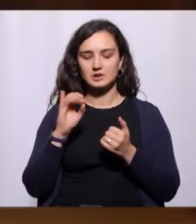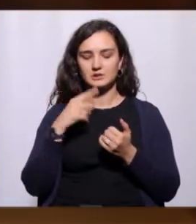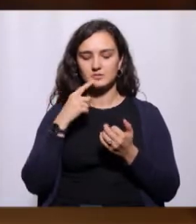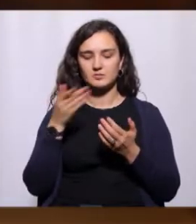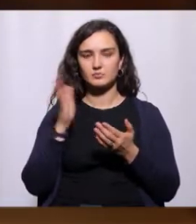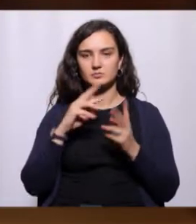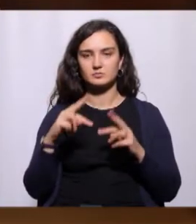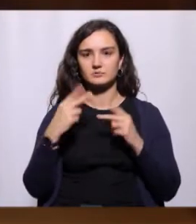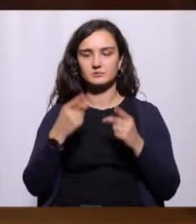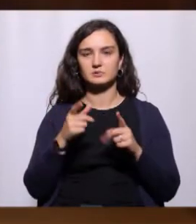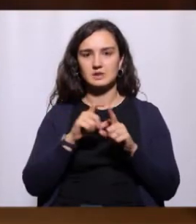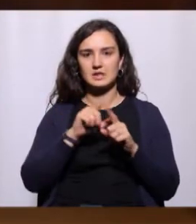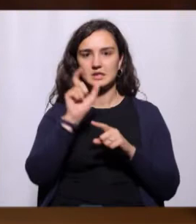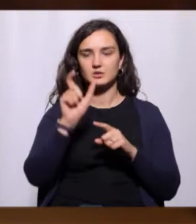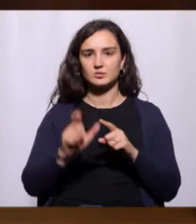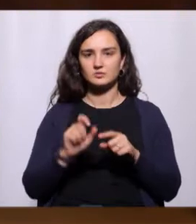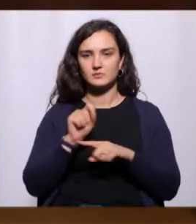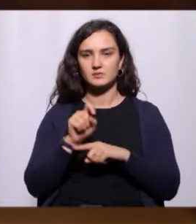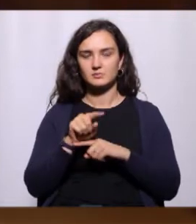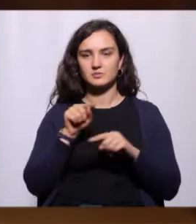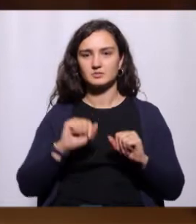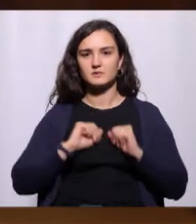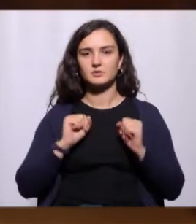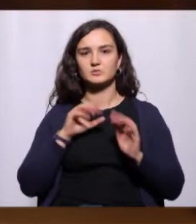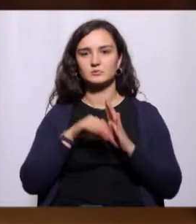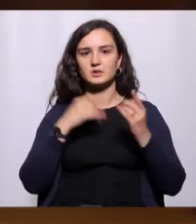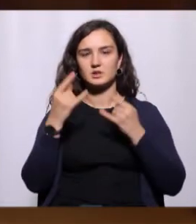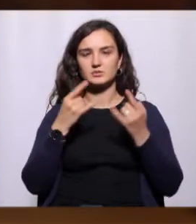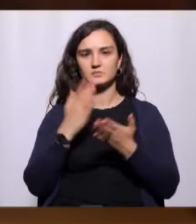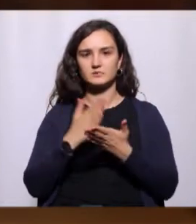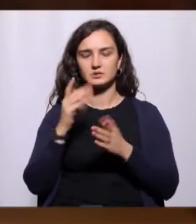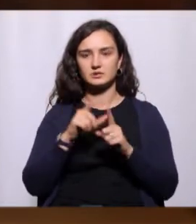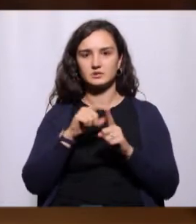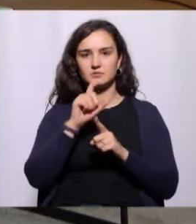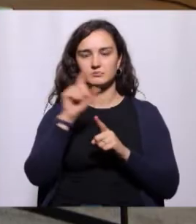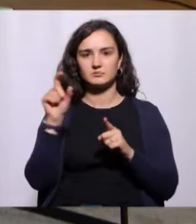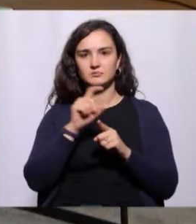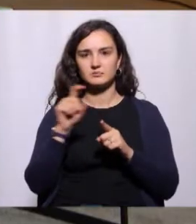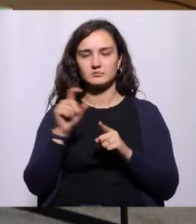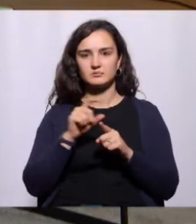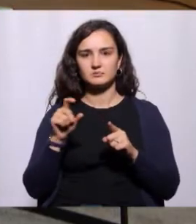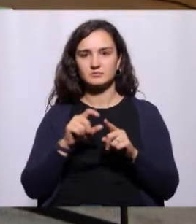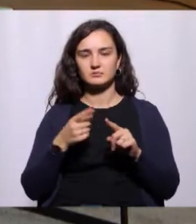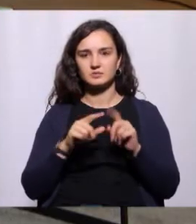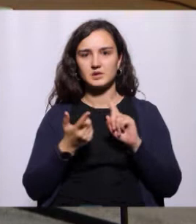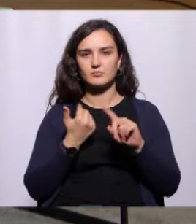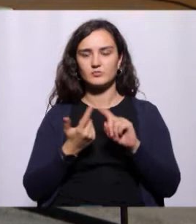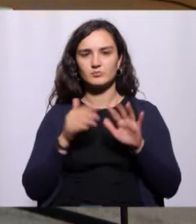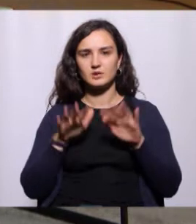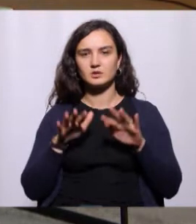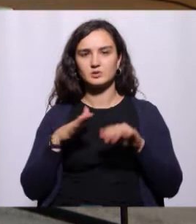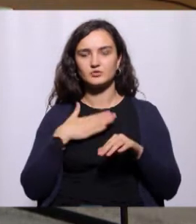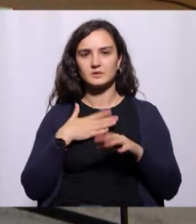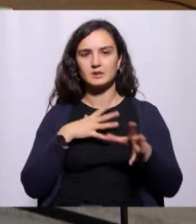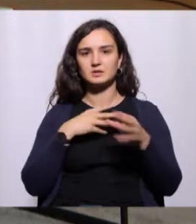მოდით გადავიდეთ ლექსიკურ დავალებაზე. ამ სავარჯიშოში ეკრანზე მოცემულია წინადადებები, სადაც გამოტოვებულია ადგილები.